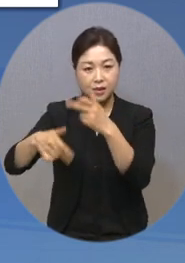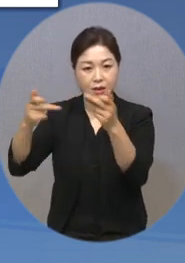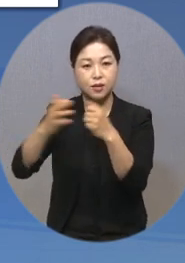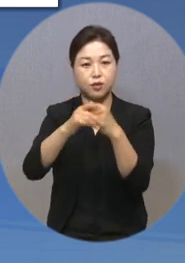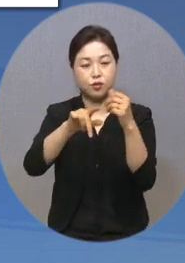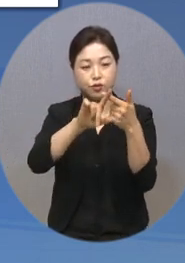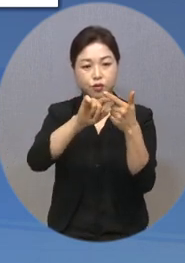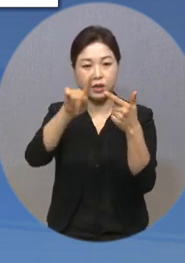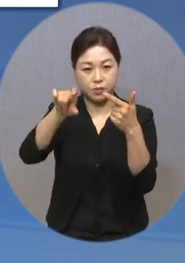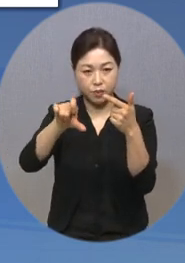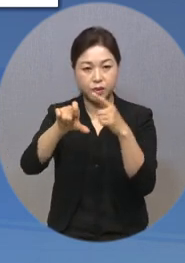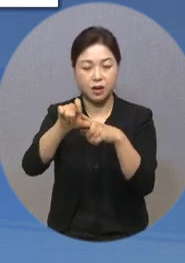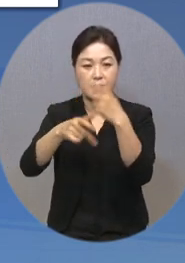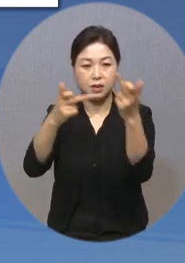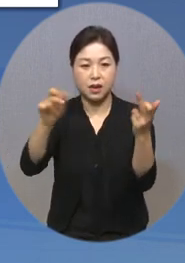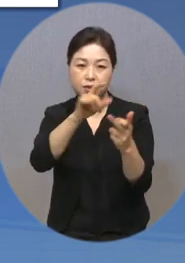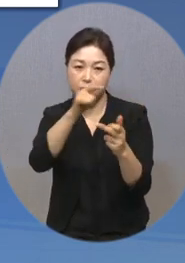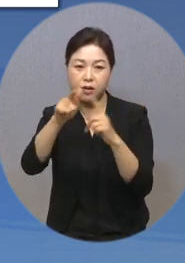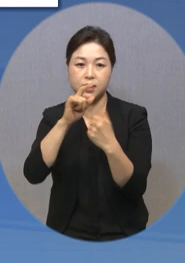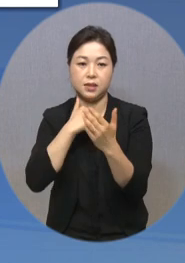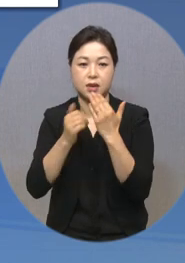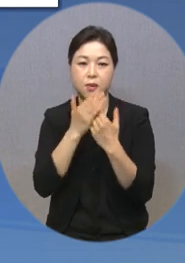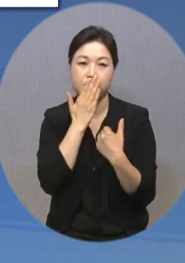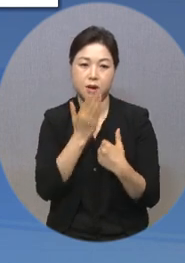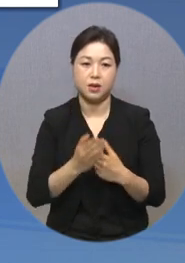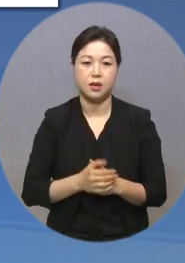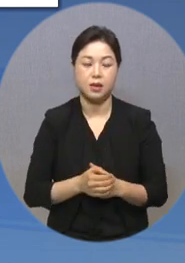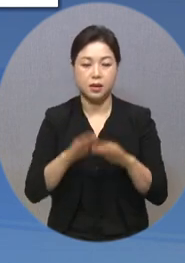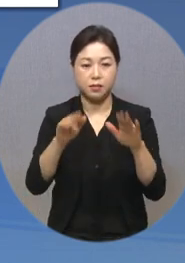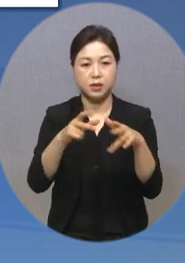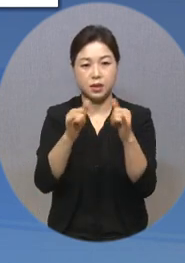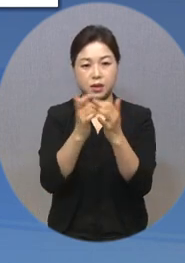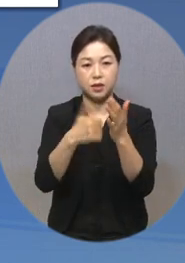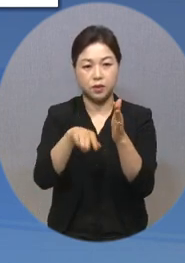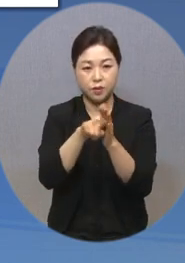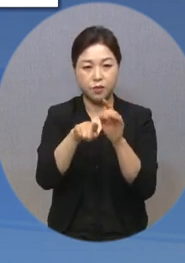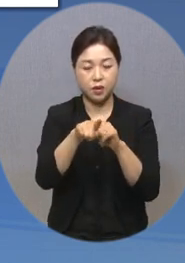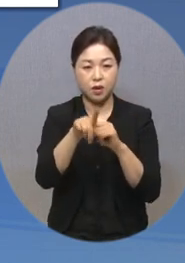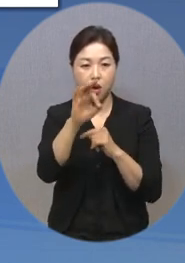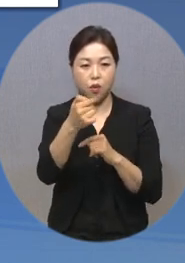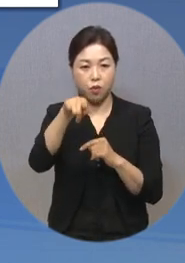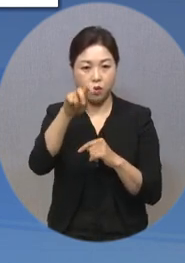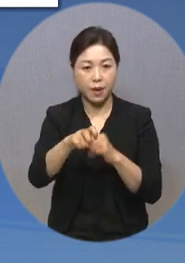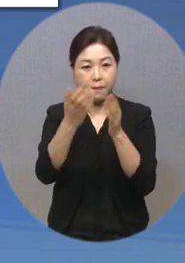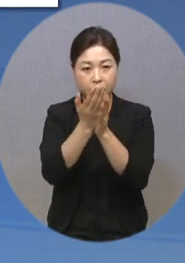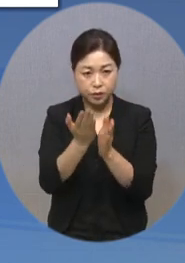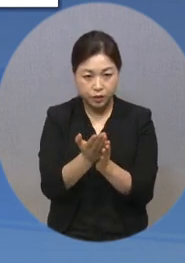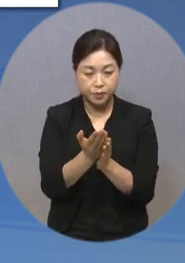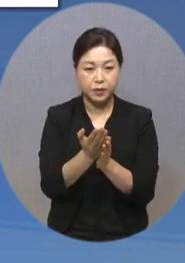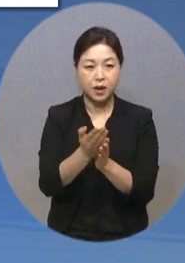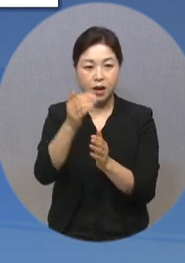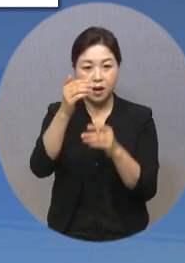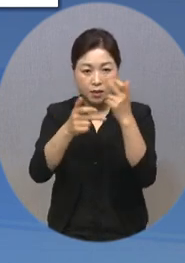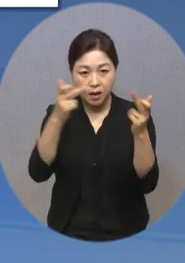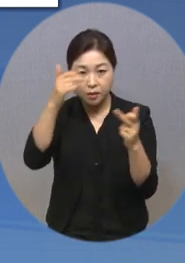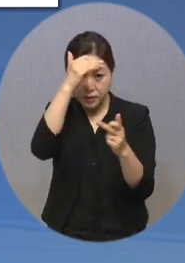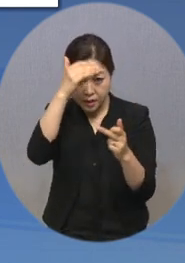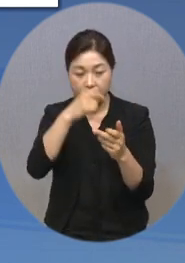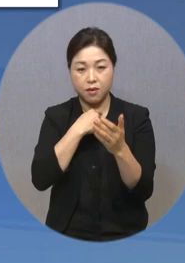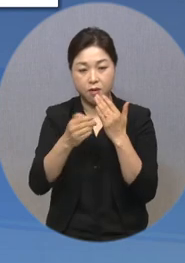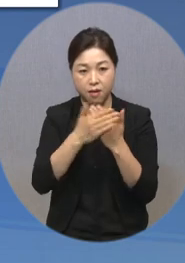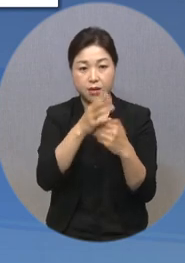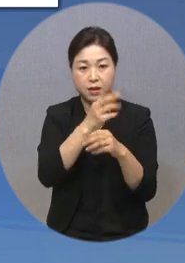다양한 자연 체험을 할 수 있습니다 이번 장애인을 위한 오감 맞춤 자연체험 과정 일정과 상세 내용은